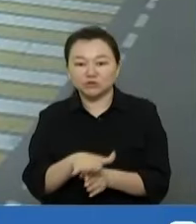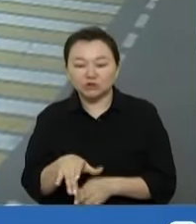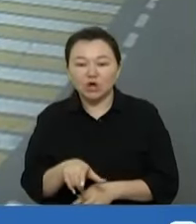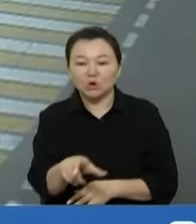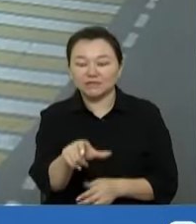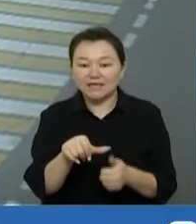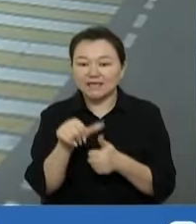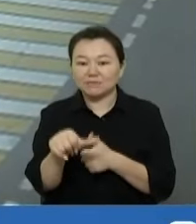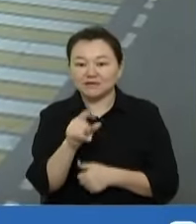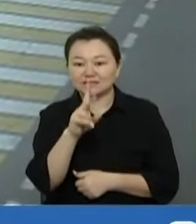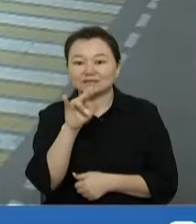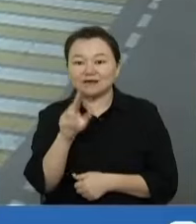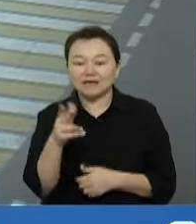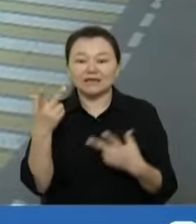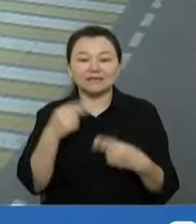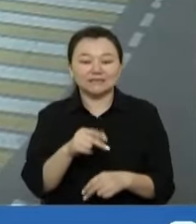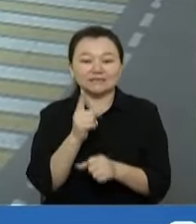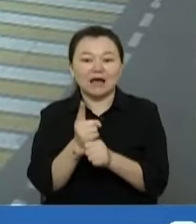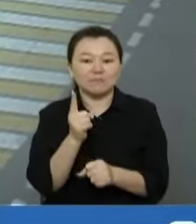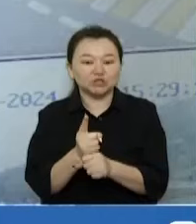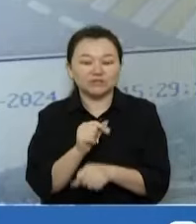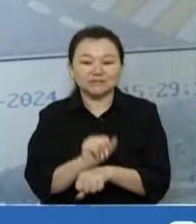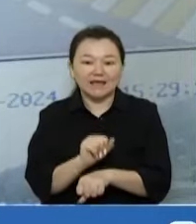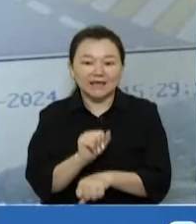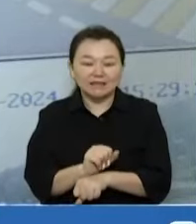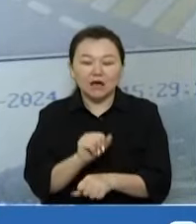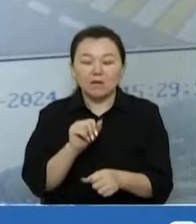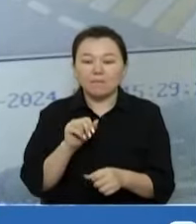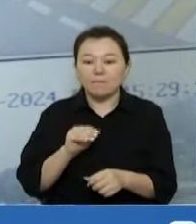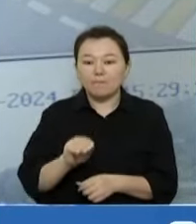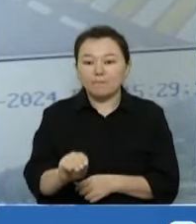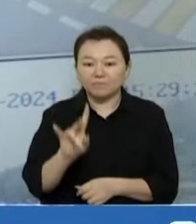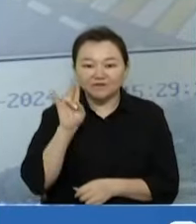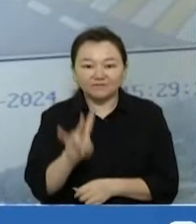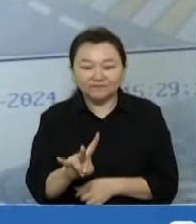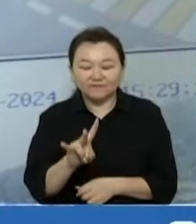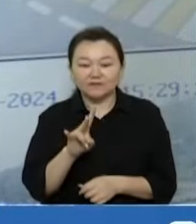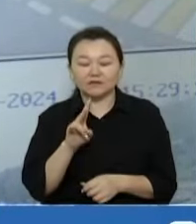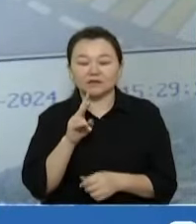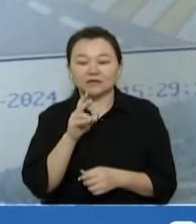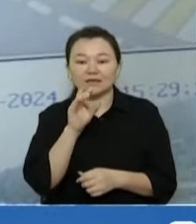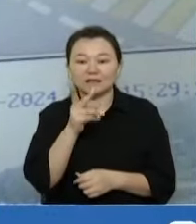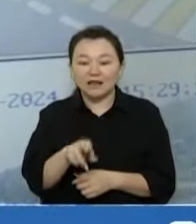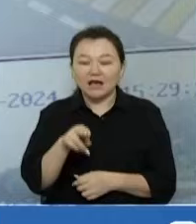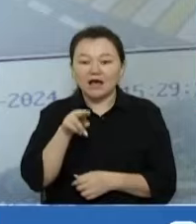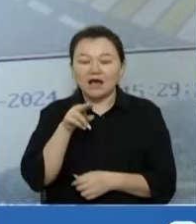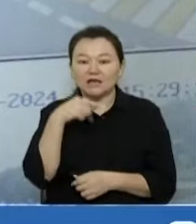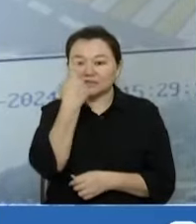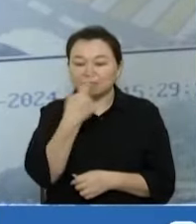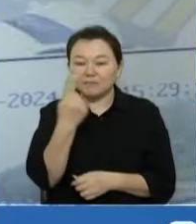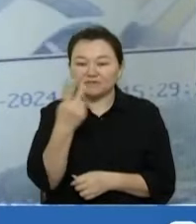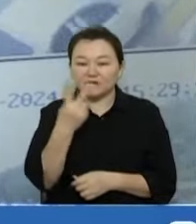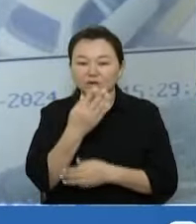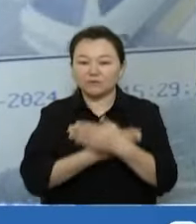движения а именно знаков Где запрещено стоянка парковка имеется в виду для лиц с инвалид первой